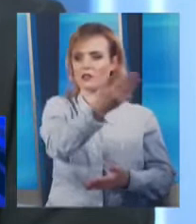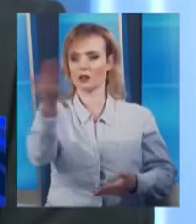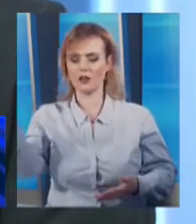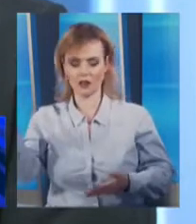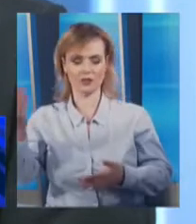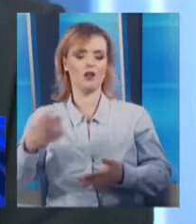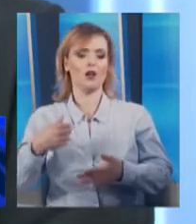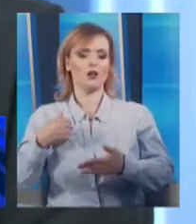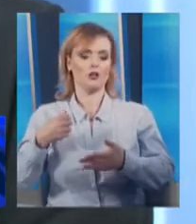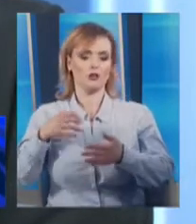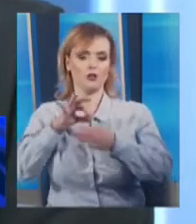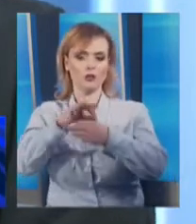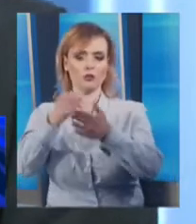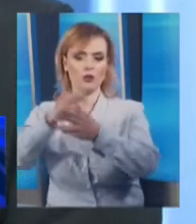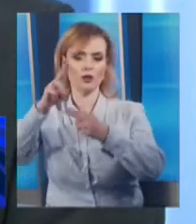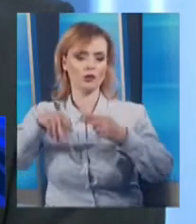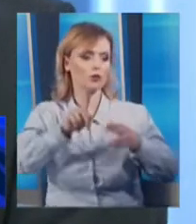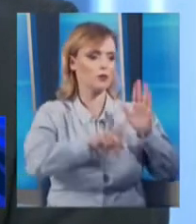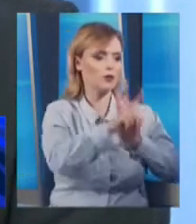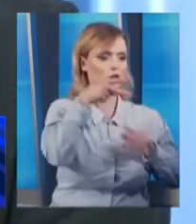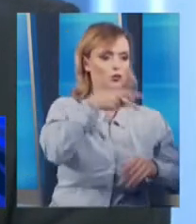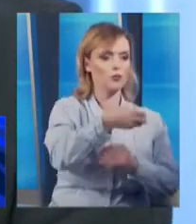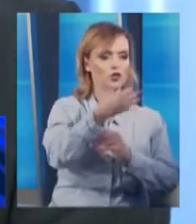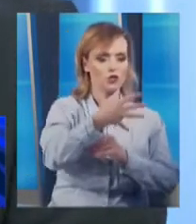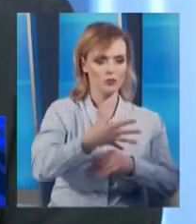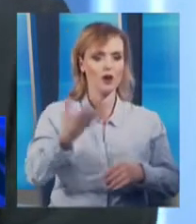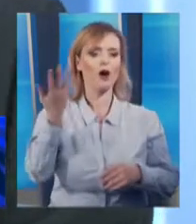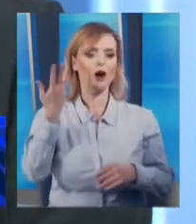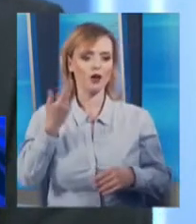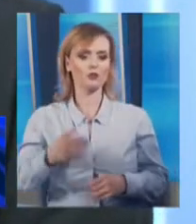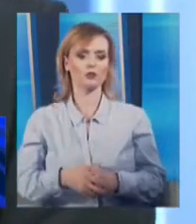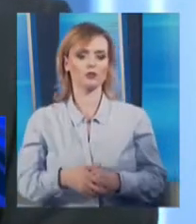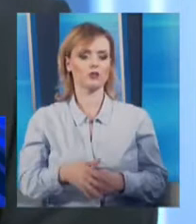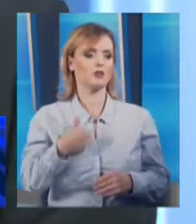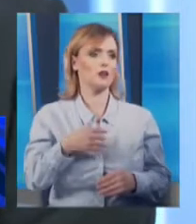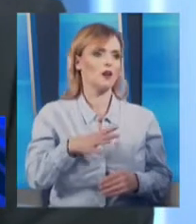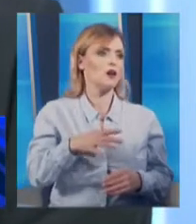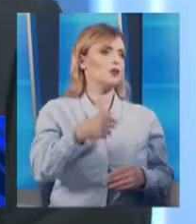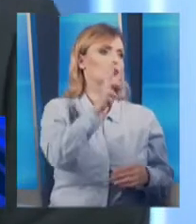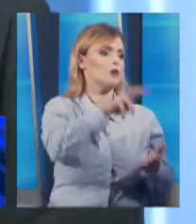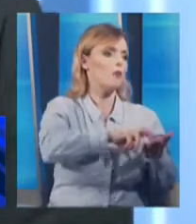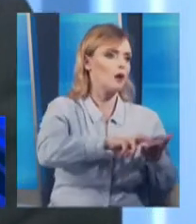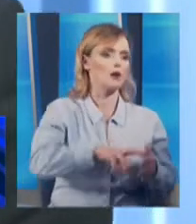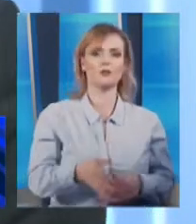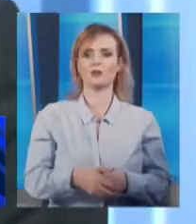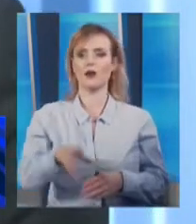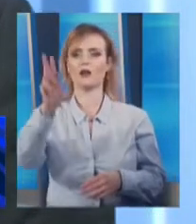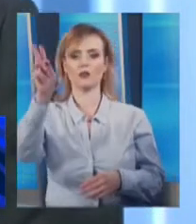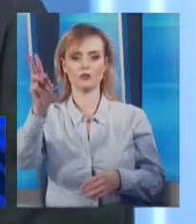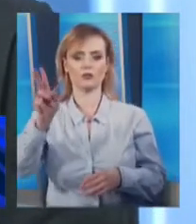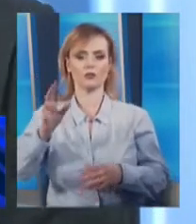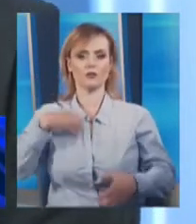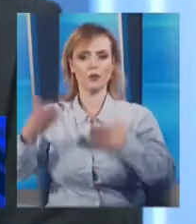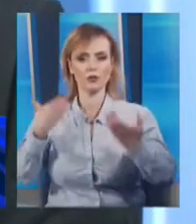bun sfârșit ceea ce am început în 2015, atunci când poate unora le era frică, altora le era în